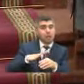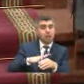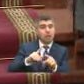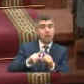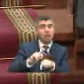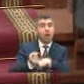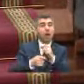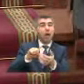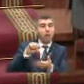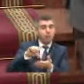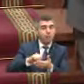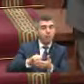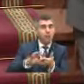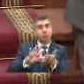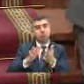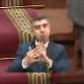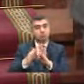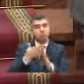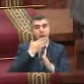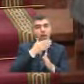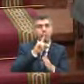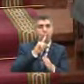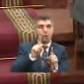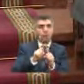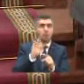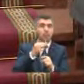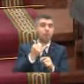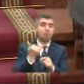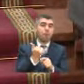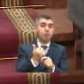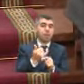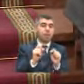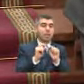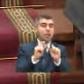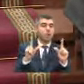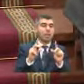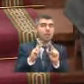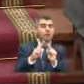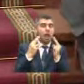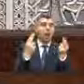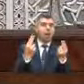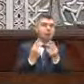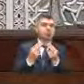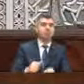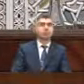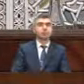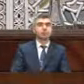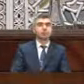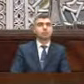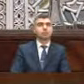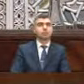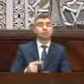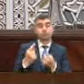أيضا للعالم القروي وصلنا فيه واحد النسبة الحمد لله محترمة ومقدرة وهي نموذج على الصعيد العالمي. شكرا سيد الوزير، لكم من تعقيب سيد